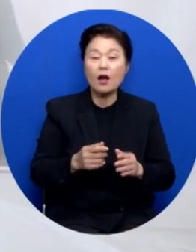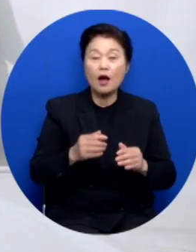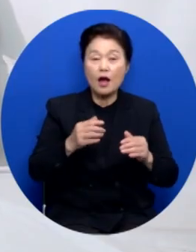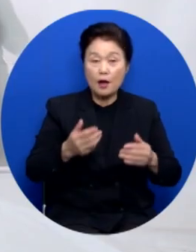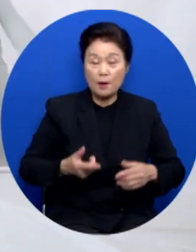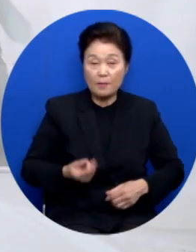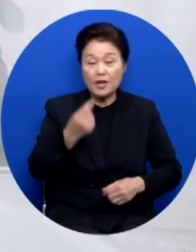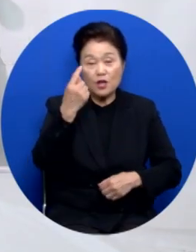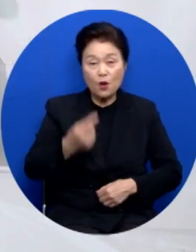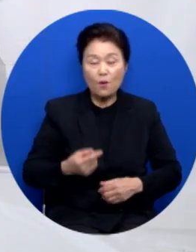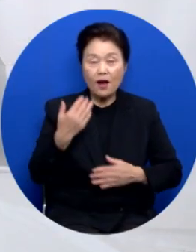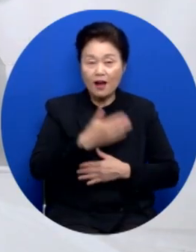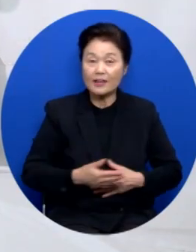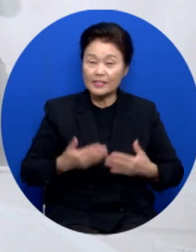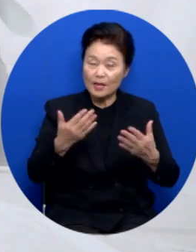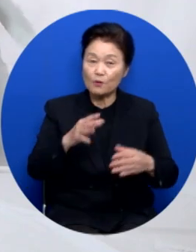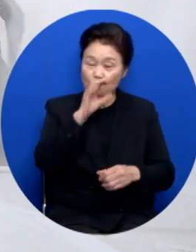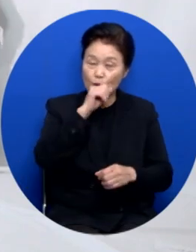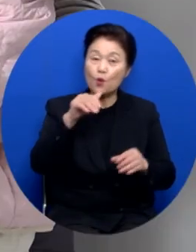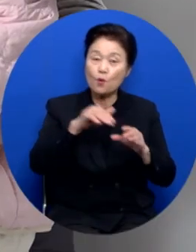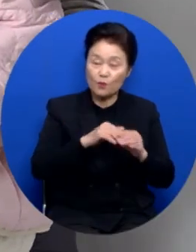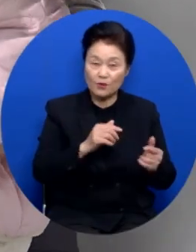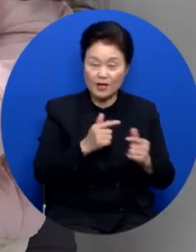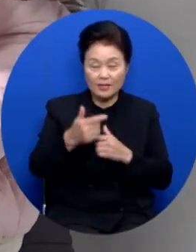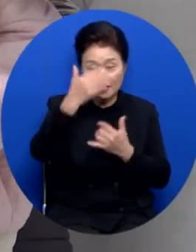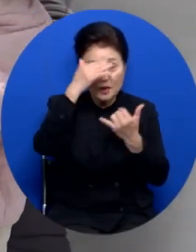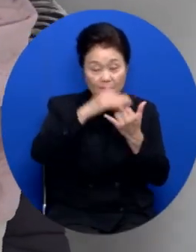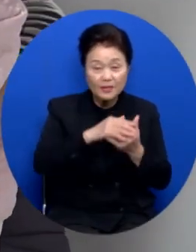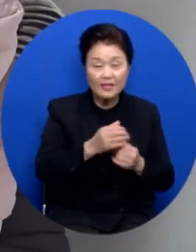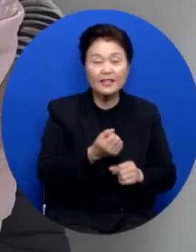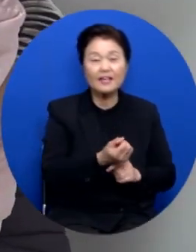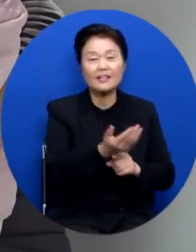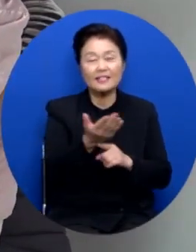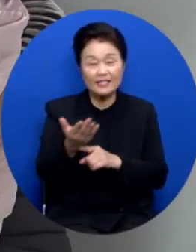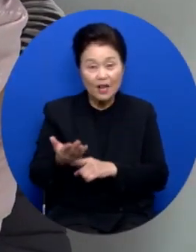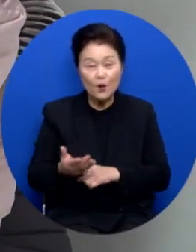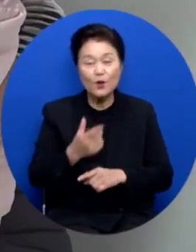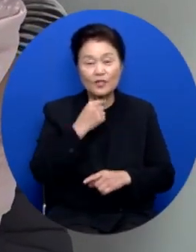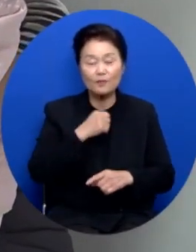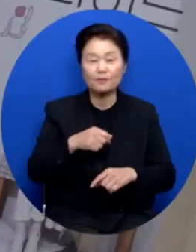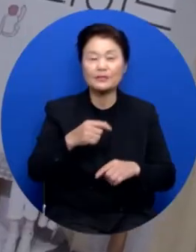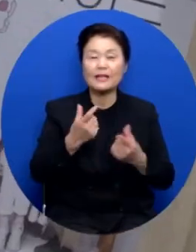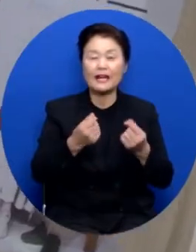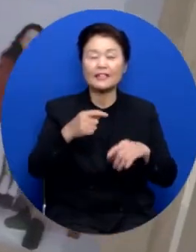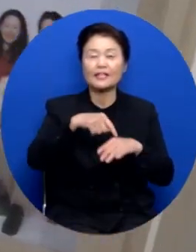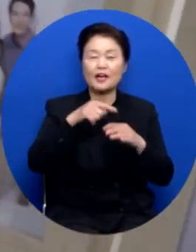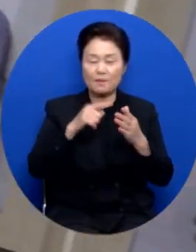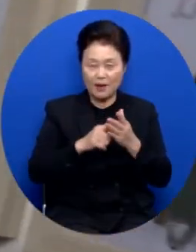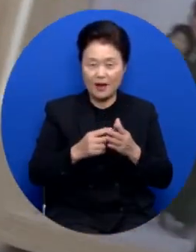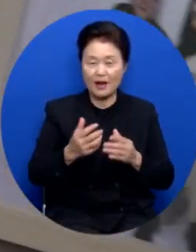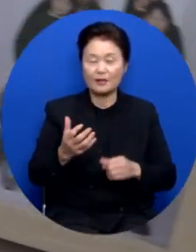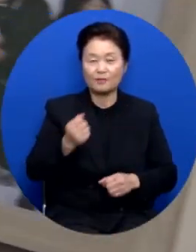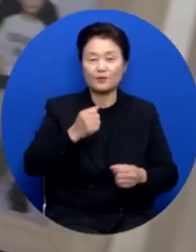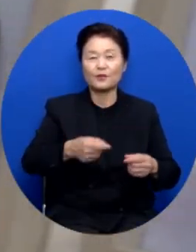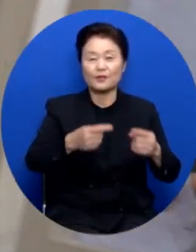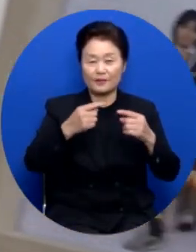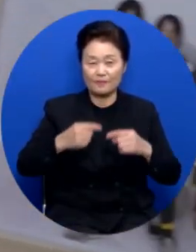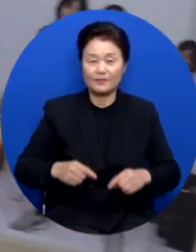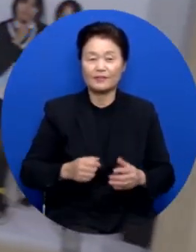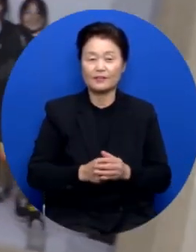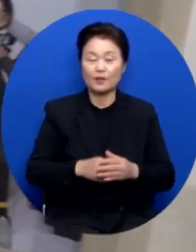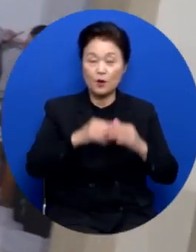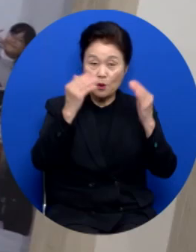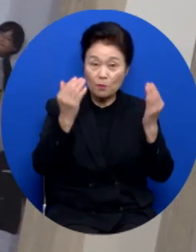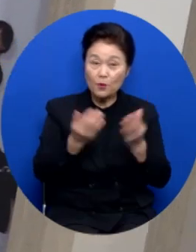헌신하며 좋은 문화를 다음 세대에게 전하자는 동일한 마음으로 참여했습니다. 모든 세대들이